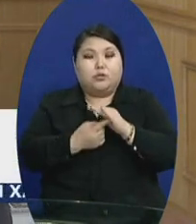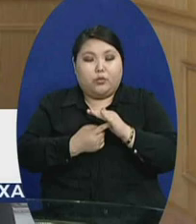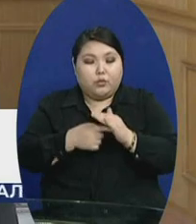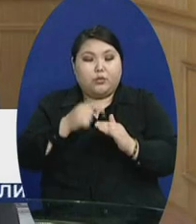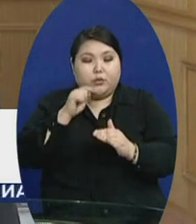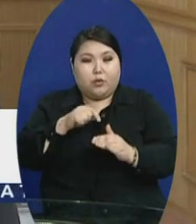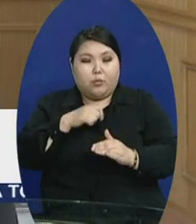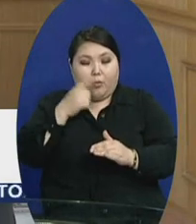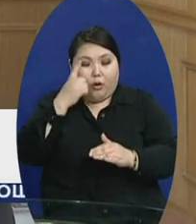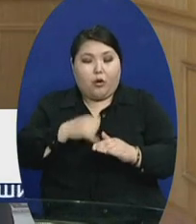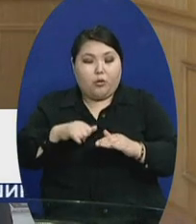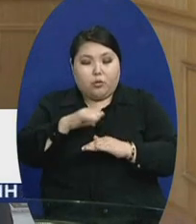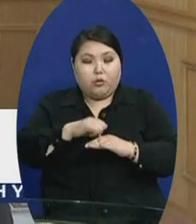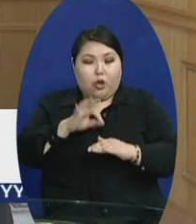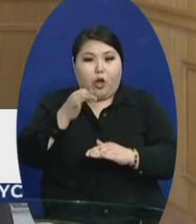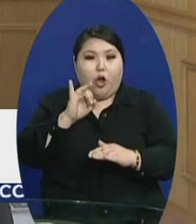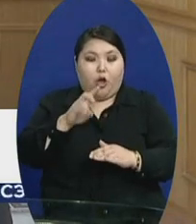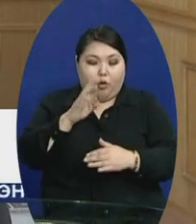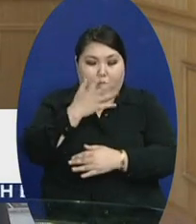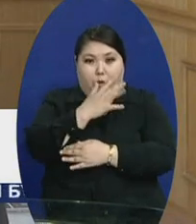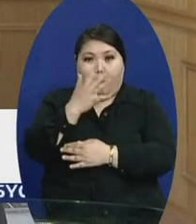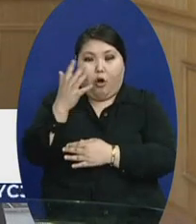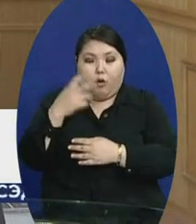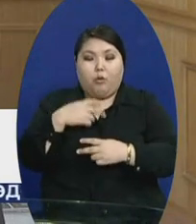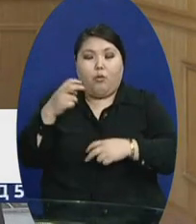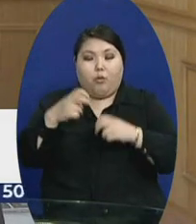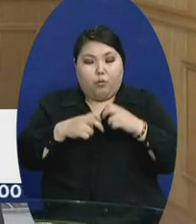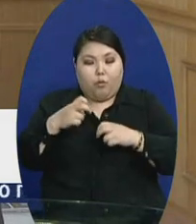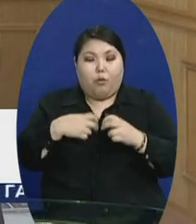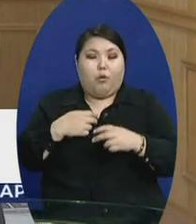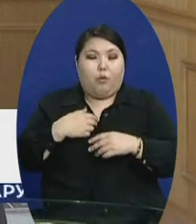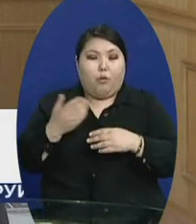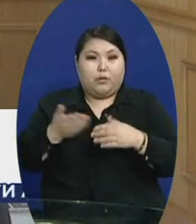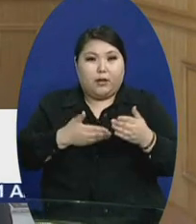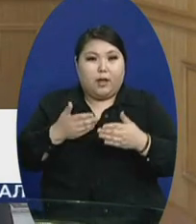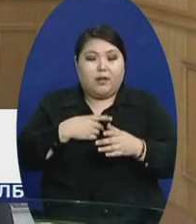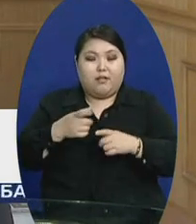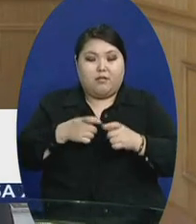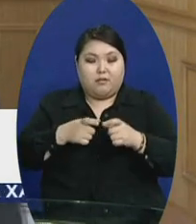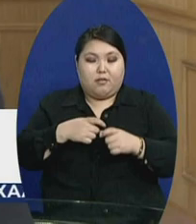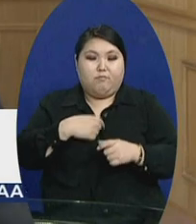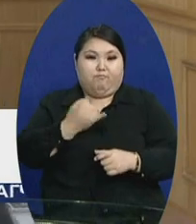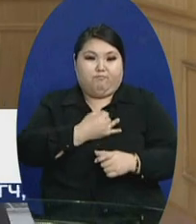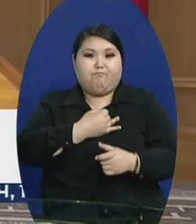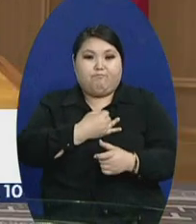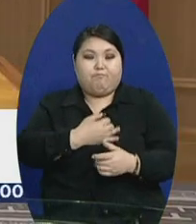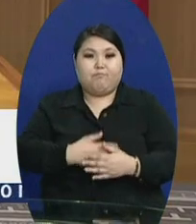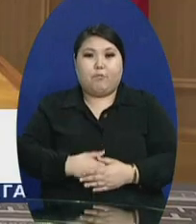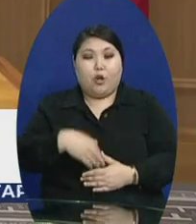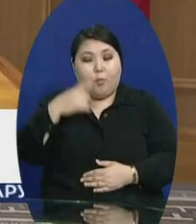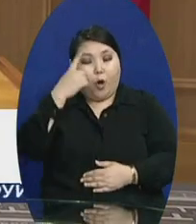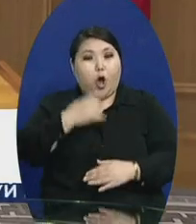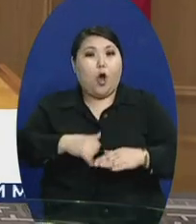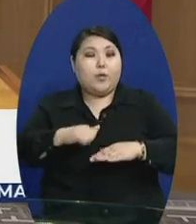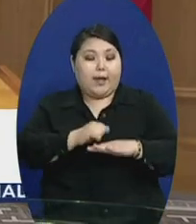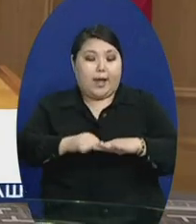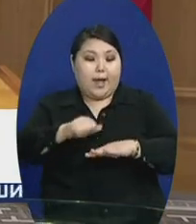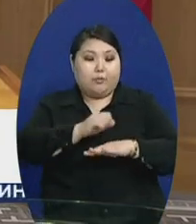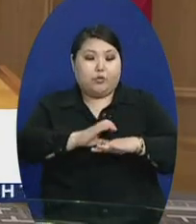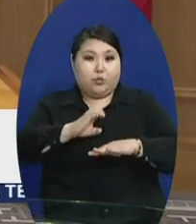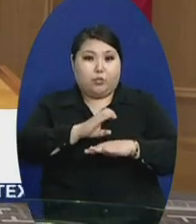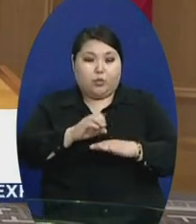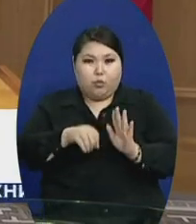амьсгалын чиглэлээр Монгол улсын айн бүтээгдэхүүн үйлдвэрлэл худалдаагаар эдийн засгийг өсгөнө гэж би итгэж байна. Монгол улсын аймаг